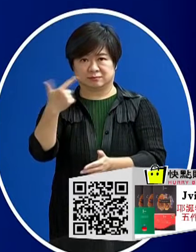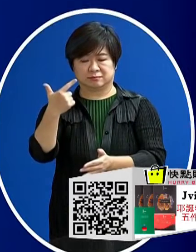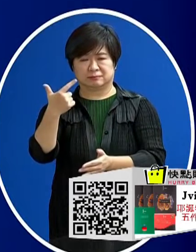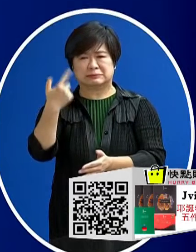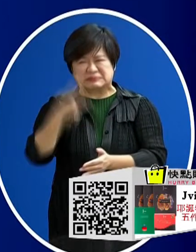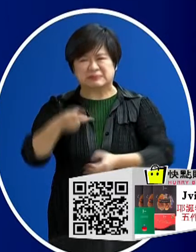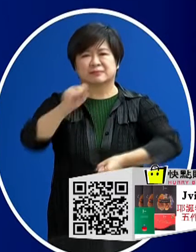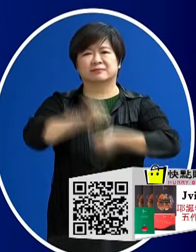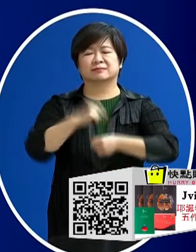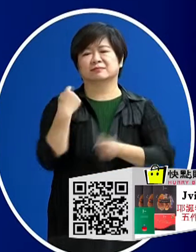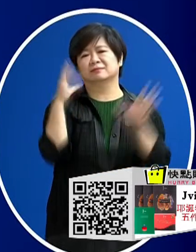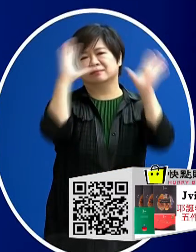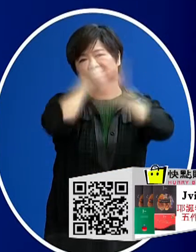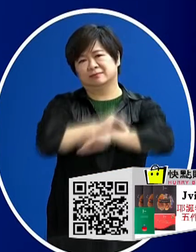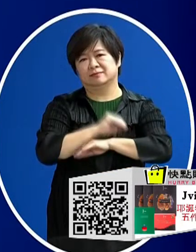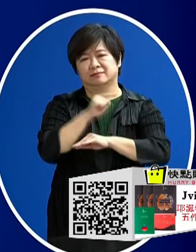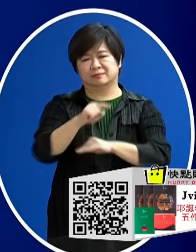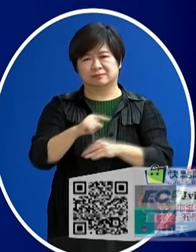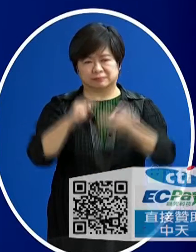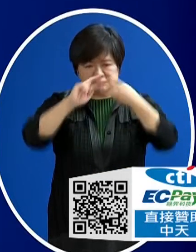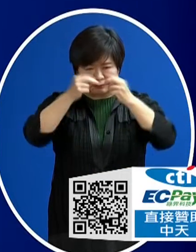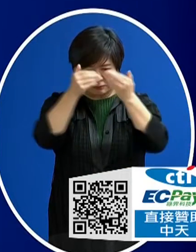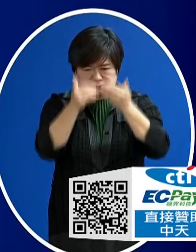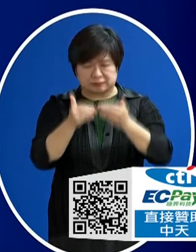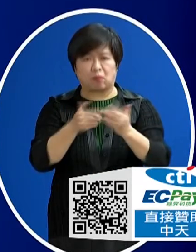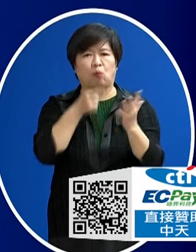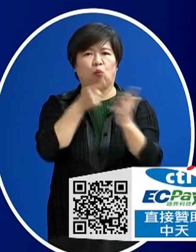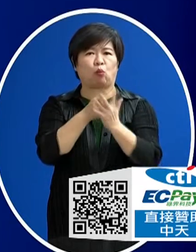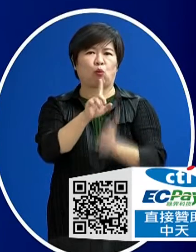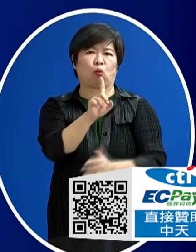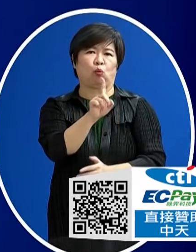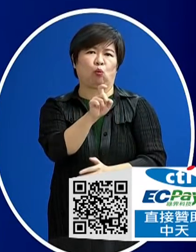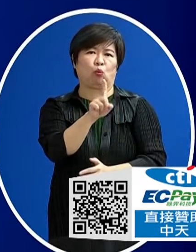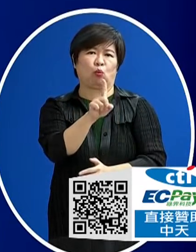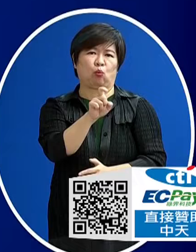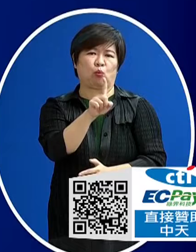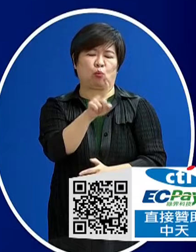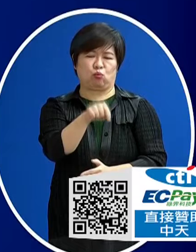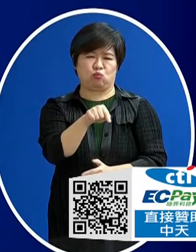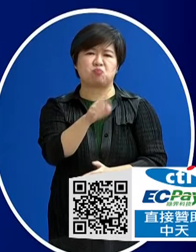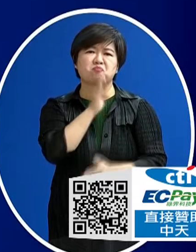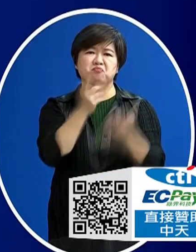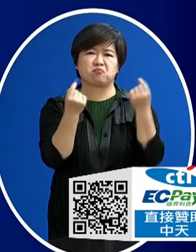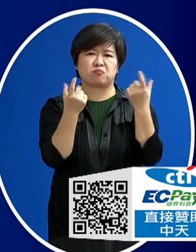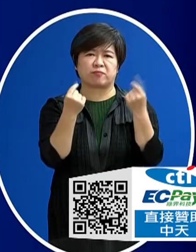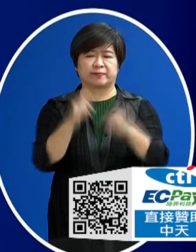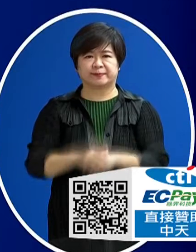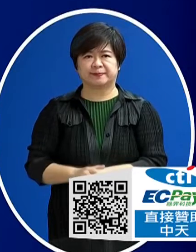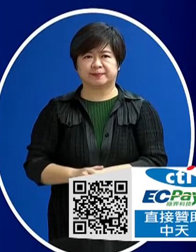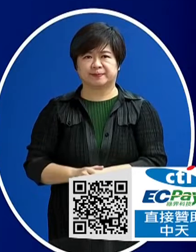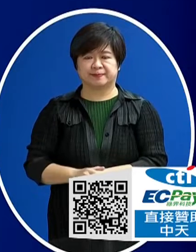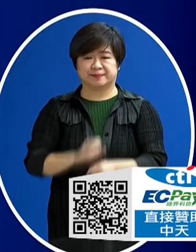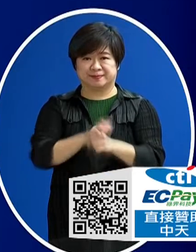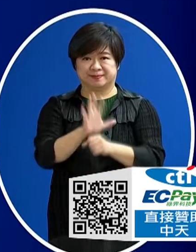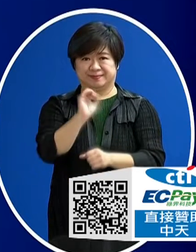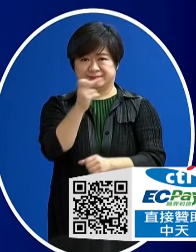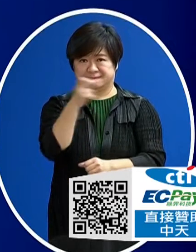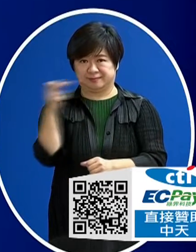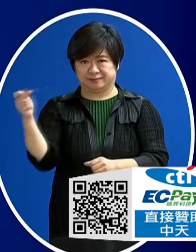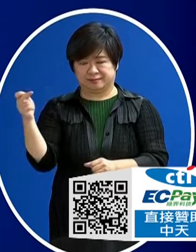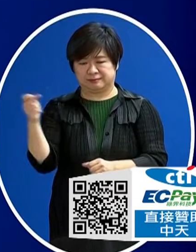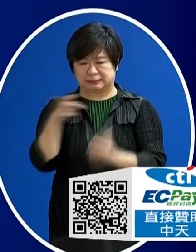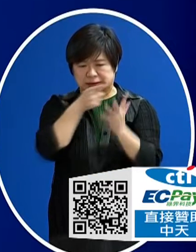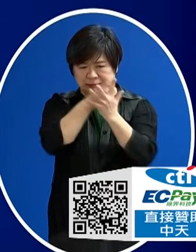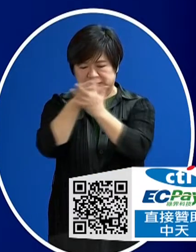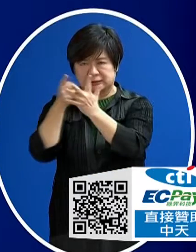哈，就是又增加了昨天晚上定序确定的总共11例的这个病例哈。所以目前这个 Omicron 我们检出